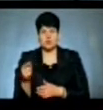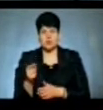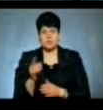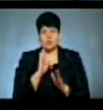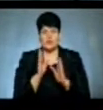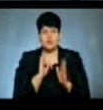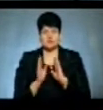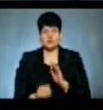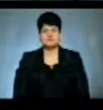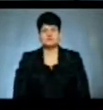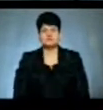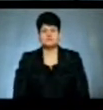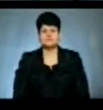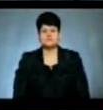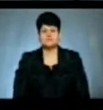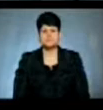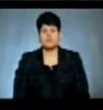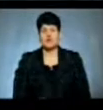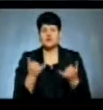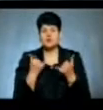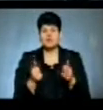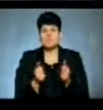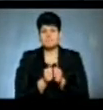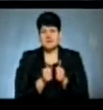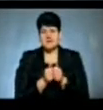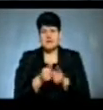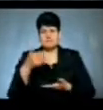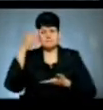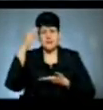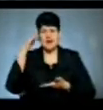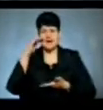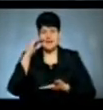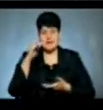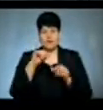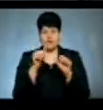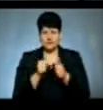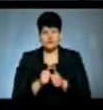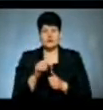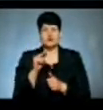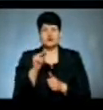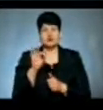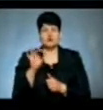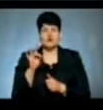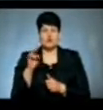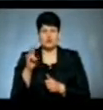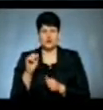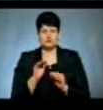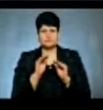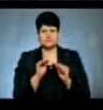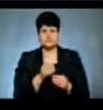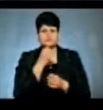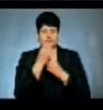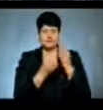Facebook. Сьогодні біля барельєфу В'ячеславу Чорноволу у Тернополі відправили панахиду і поклали квіти з нагоди